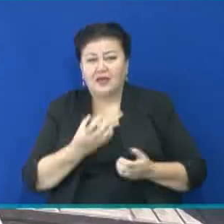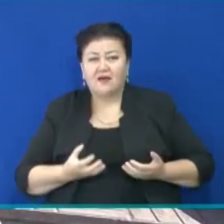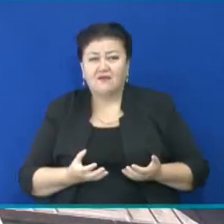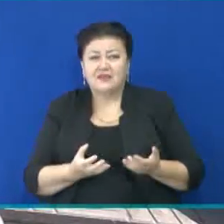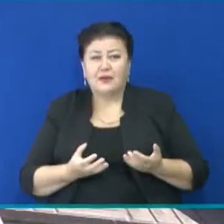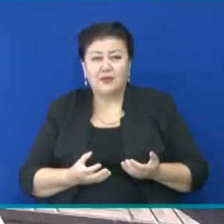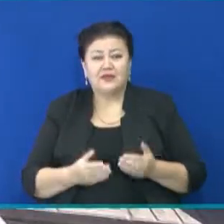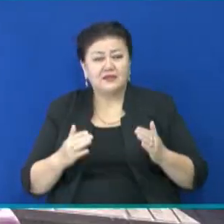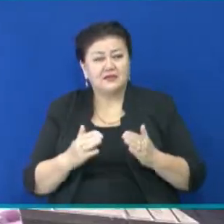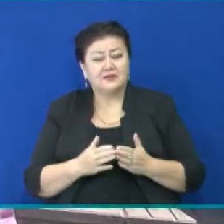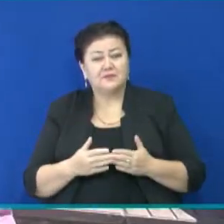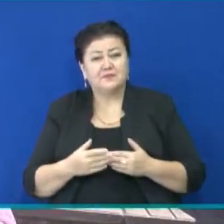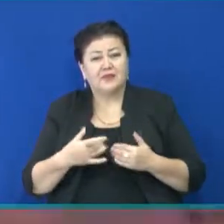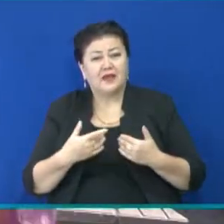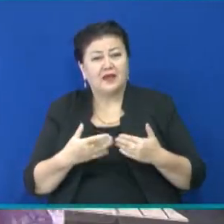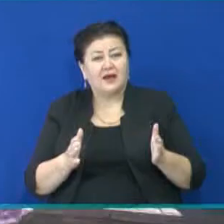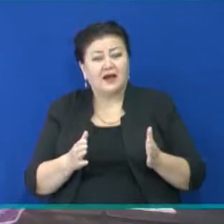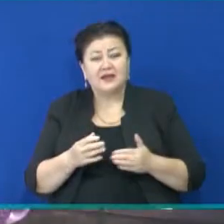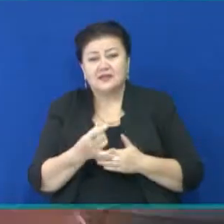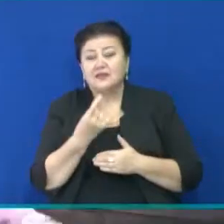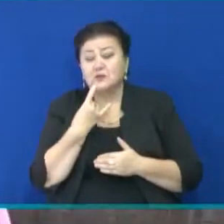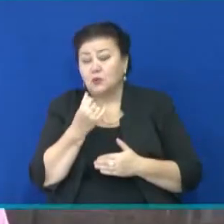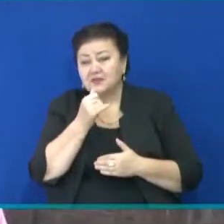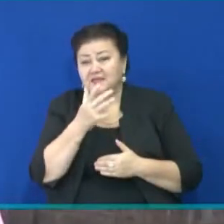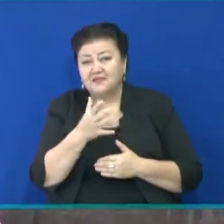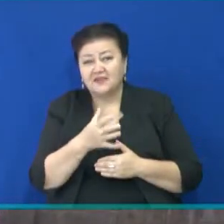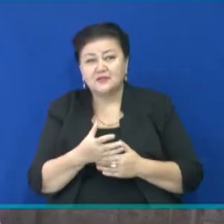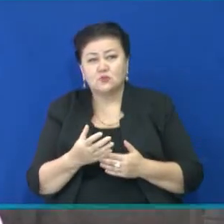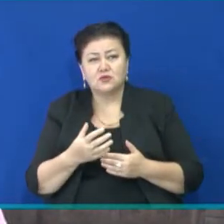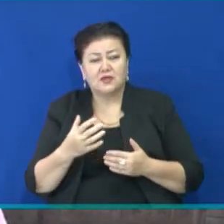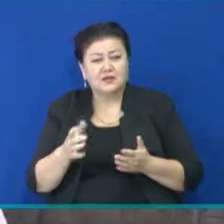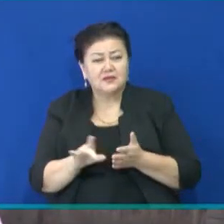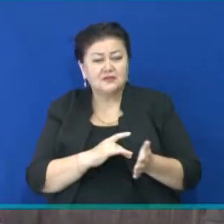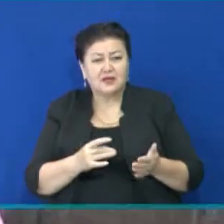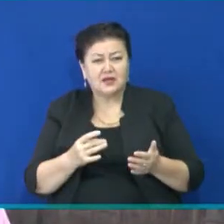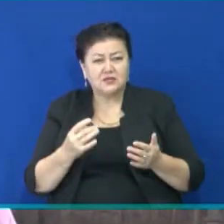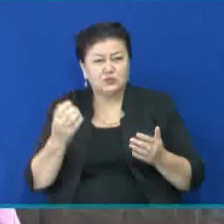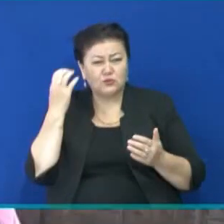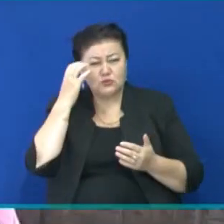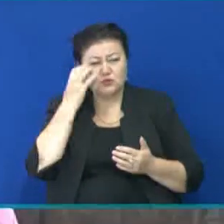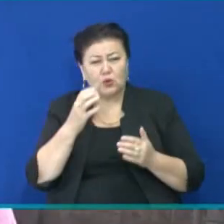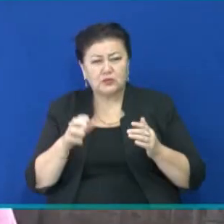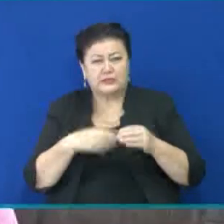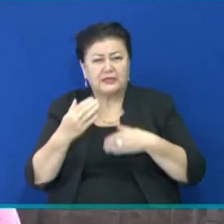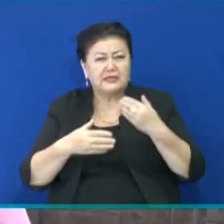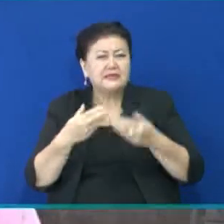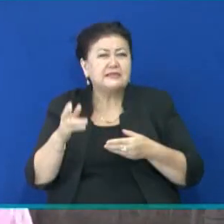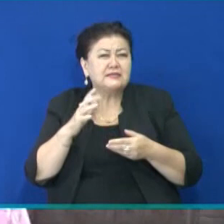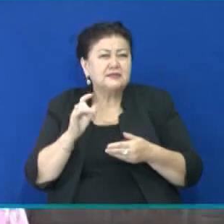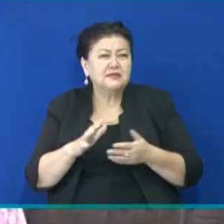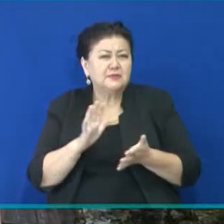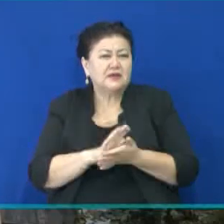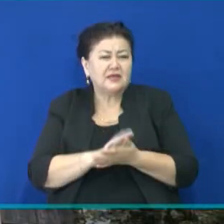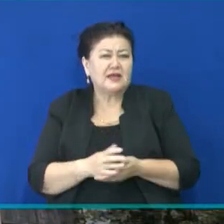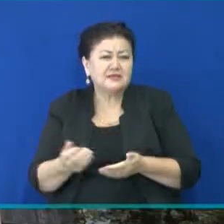невозможно. Терезені ашу мүмкін емес. Ашқан бетте үйге қара күйе кіреді. Меніңше басқа амалын табу керек, немесе газға